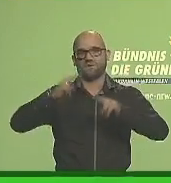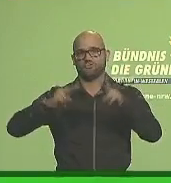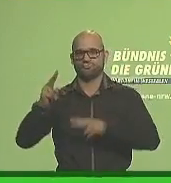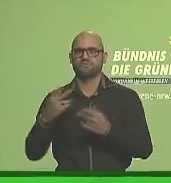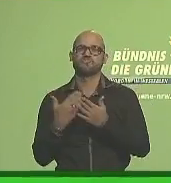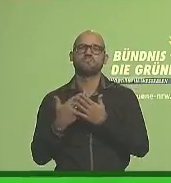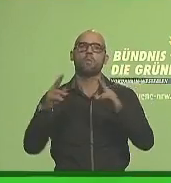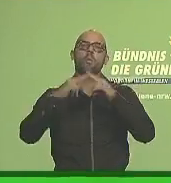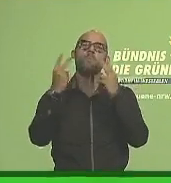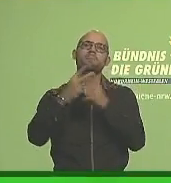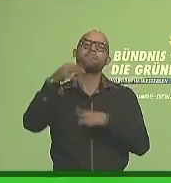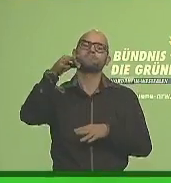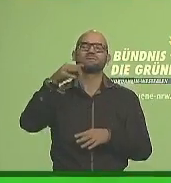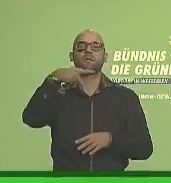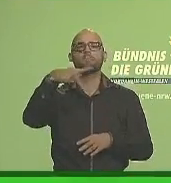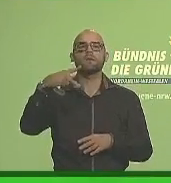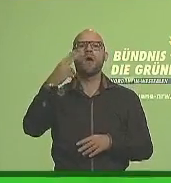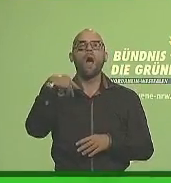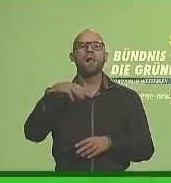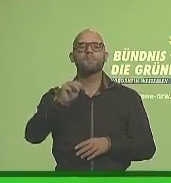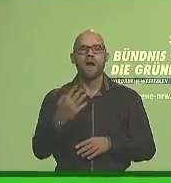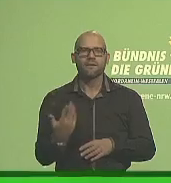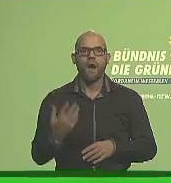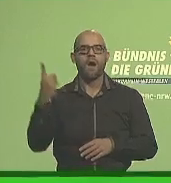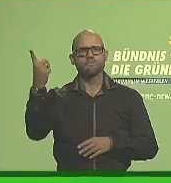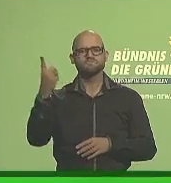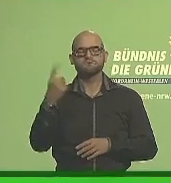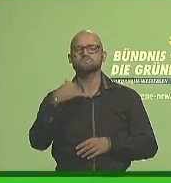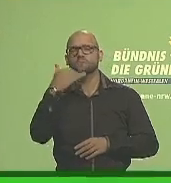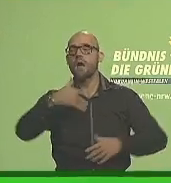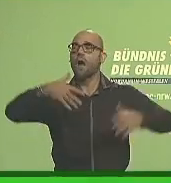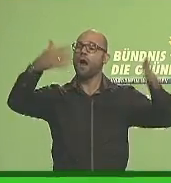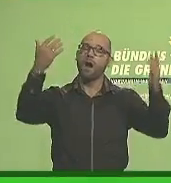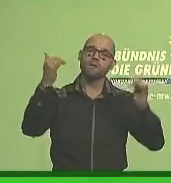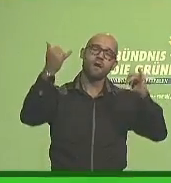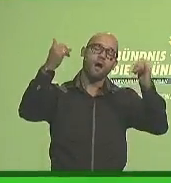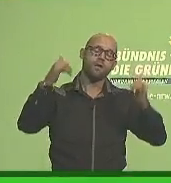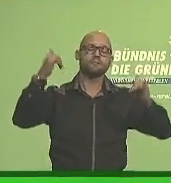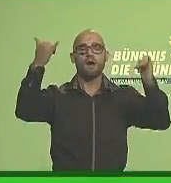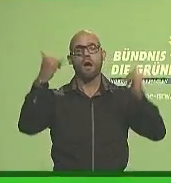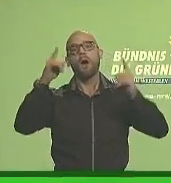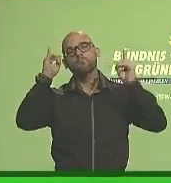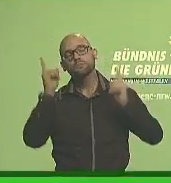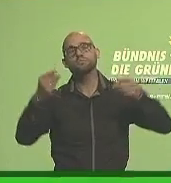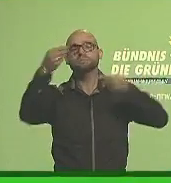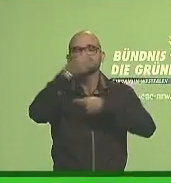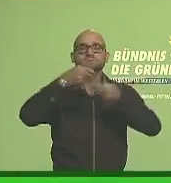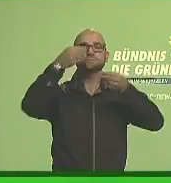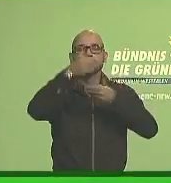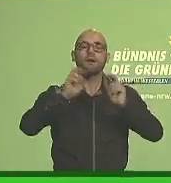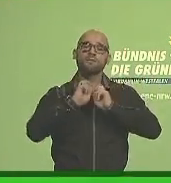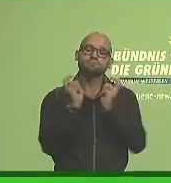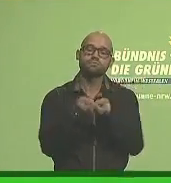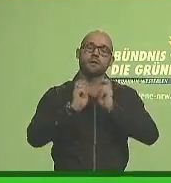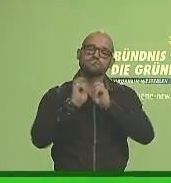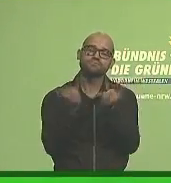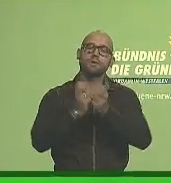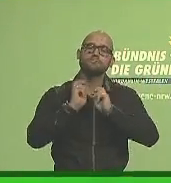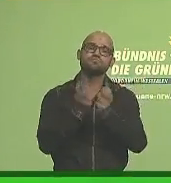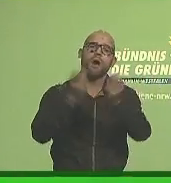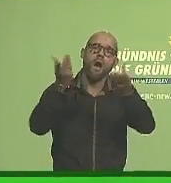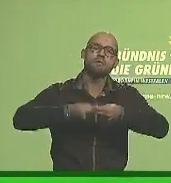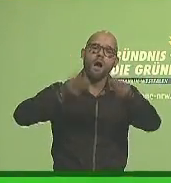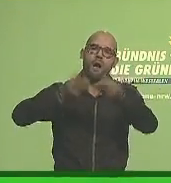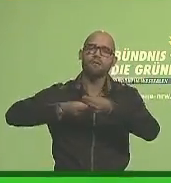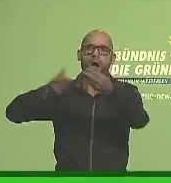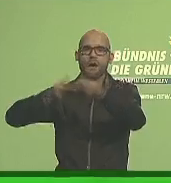Peter Altmaier läuft durch die Gegend und sagt, ja klar, da müssen wir drüber reden. Er lädt zu einem runden Tisch nach dem nächsten ein. Passiert, außer